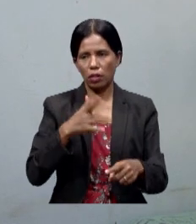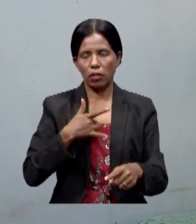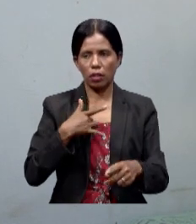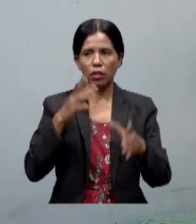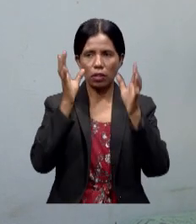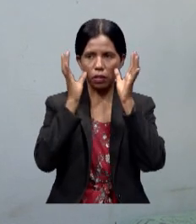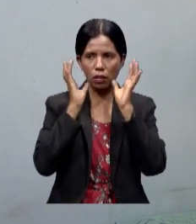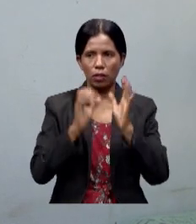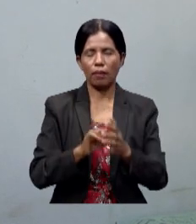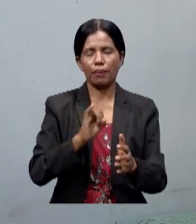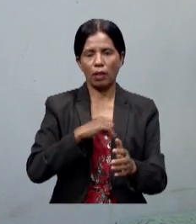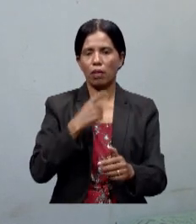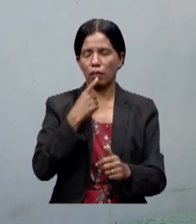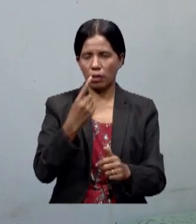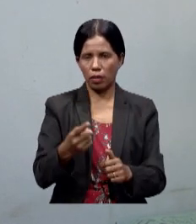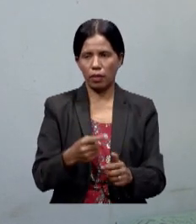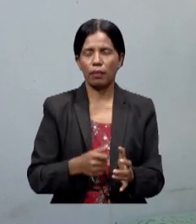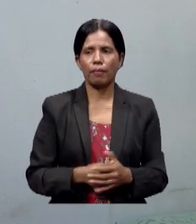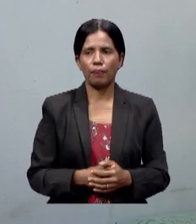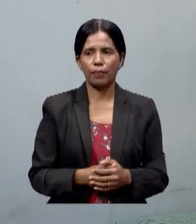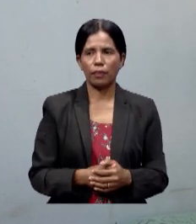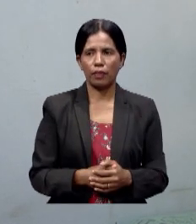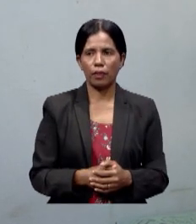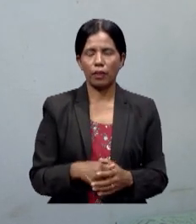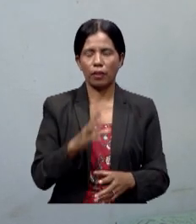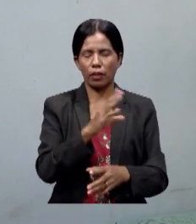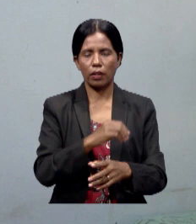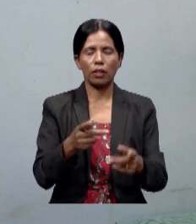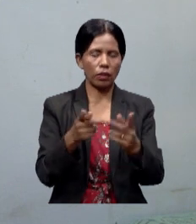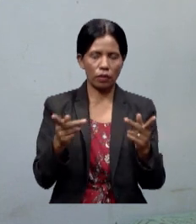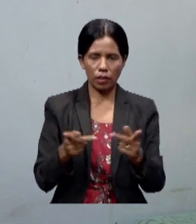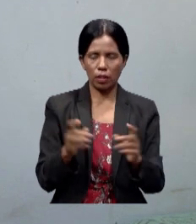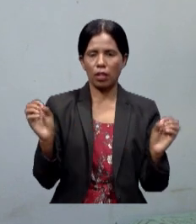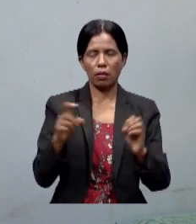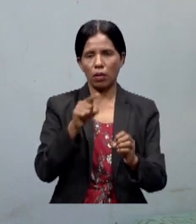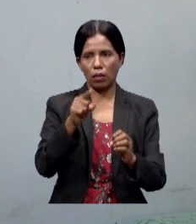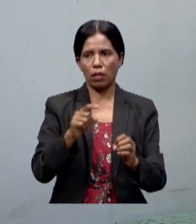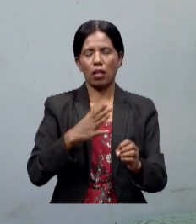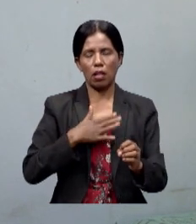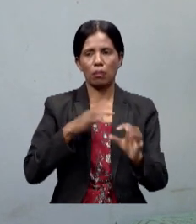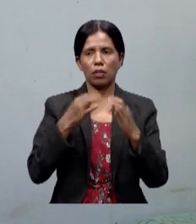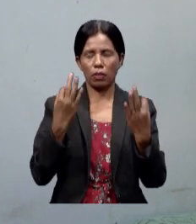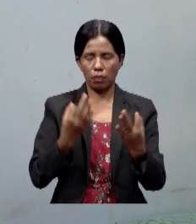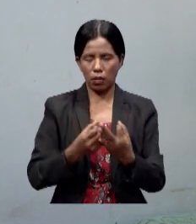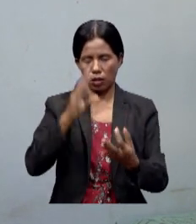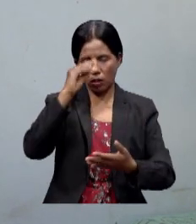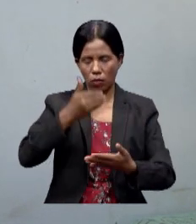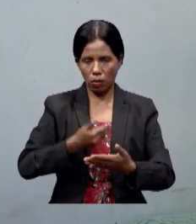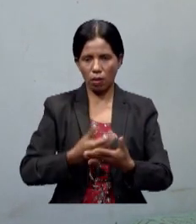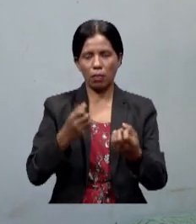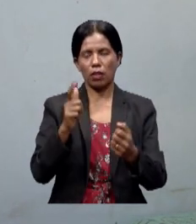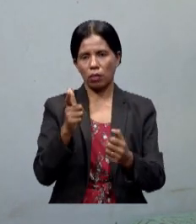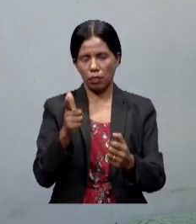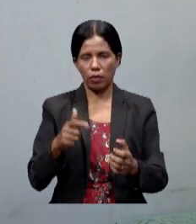triste então hau dihan sane mana filmena fatin lai ba o hau mo se familia barak hau uang barak ruan lulu resi